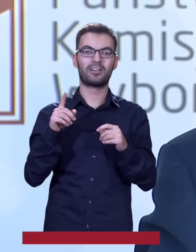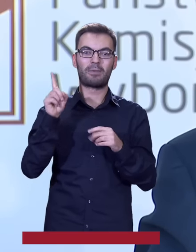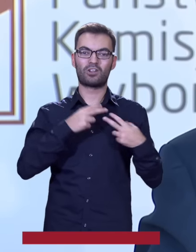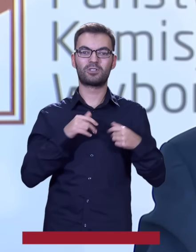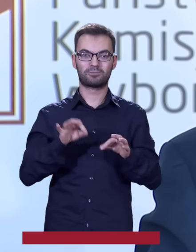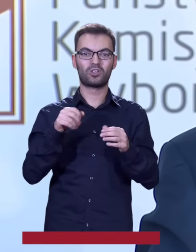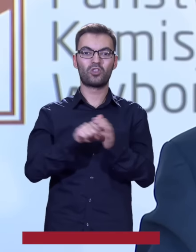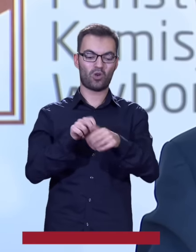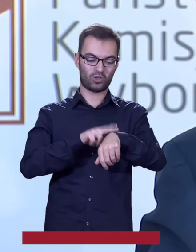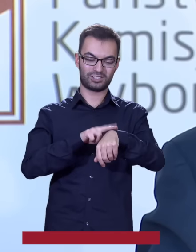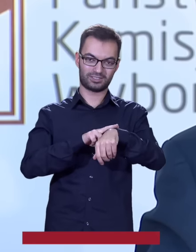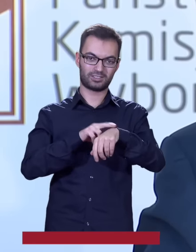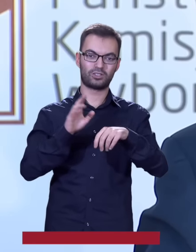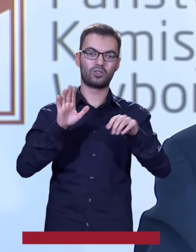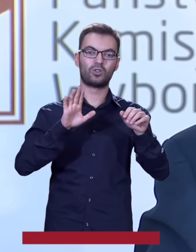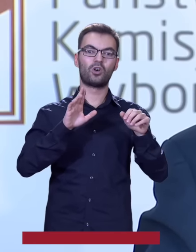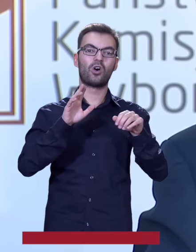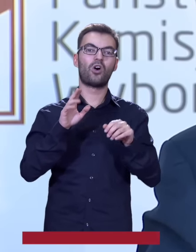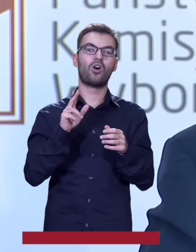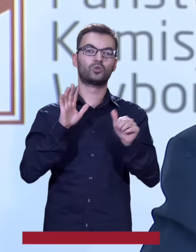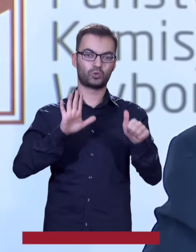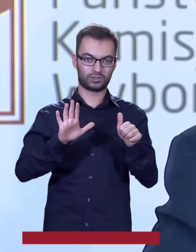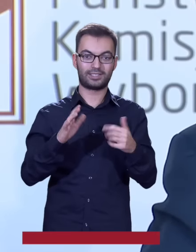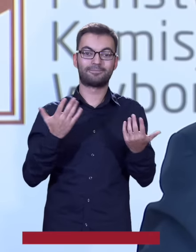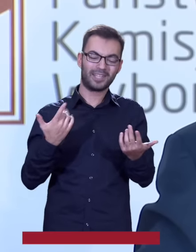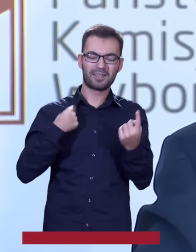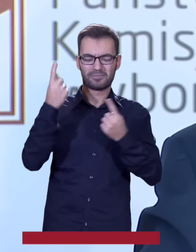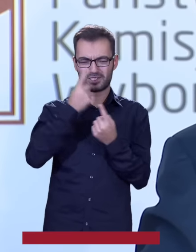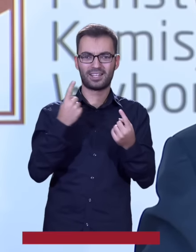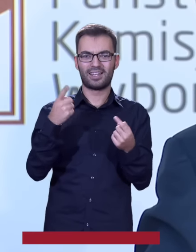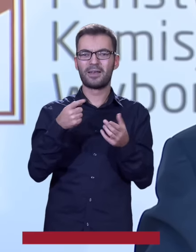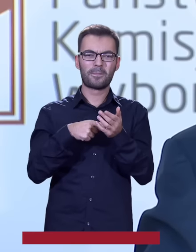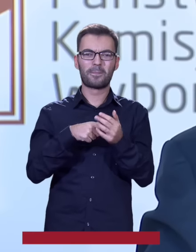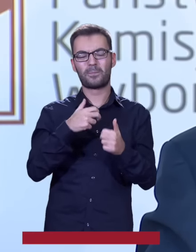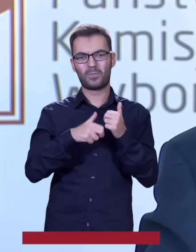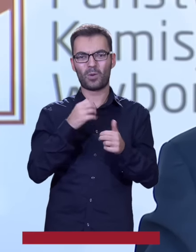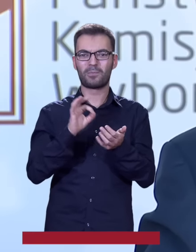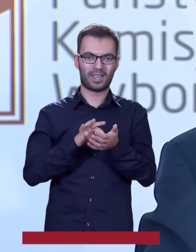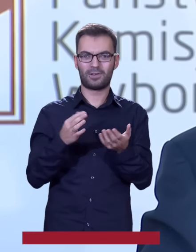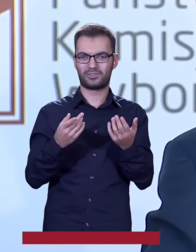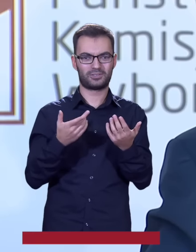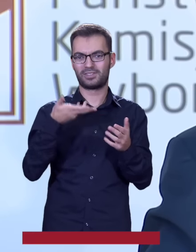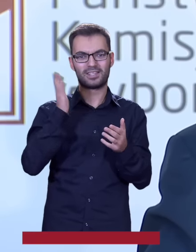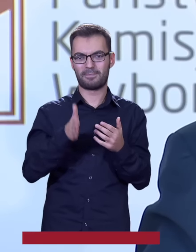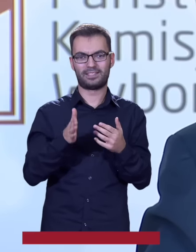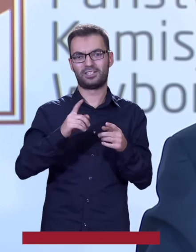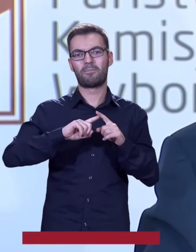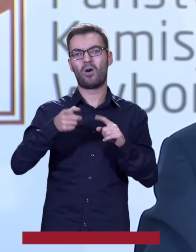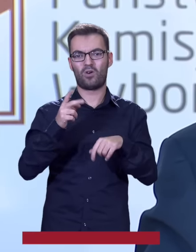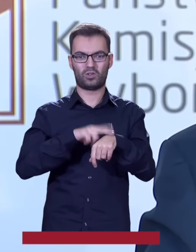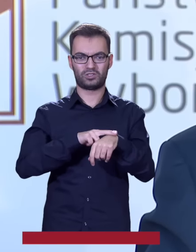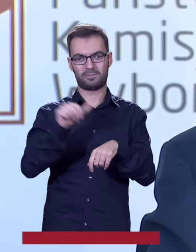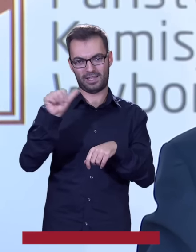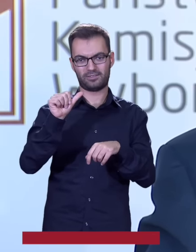do godziny 18. Ale sądzę, że ten problem na pewno nie będzie istniał po godzinie